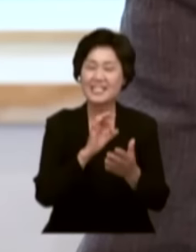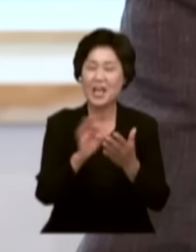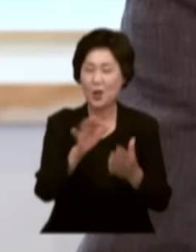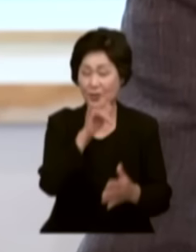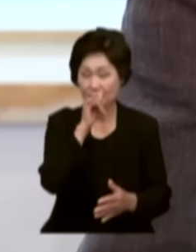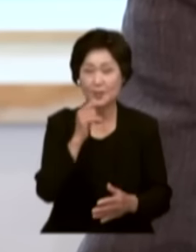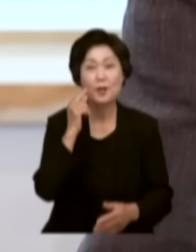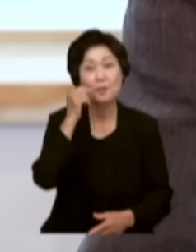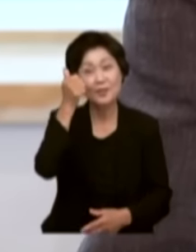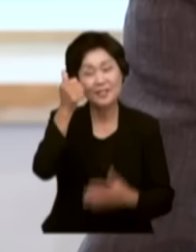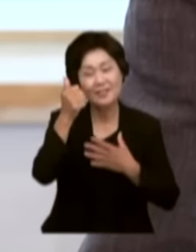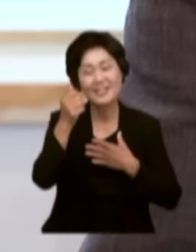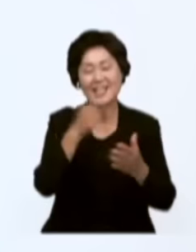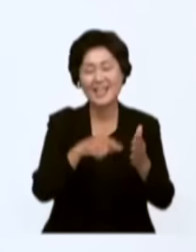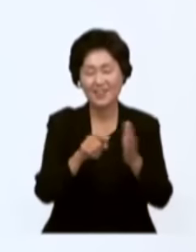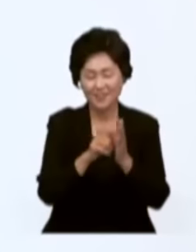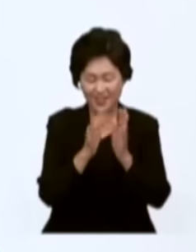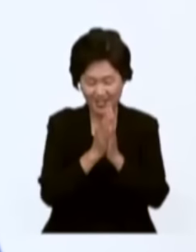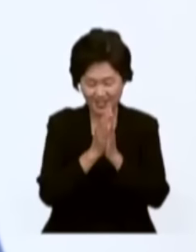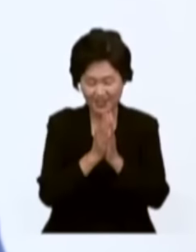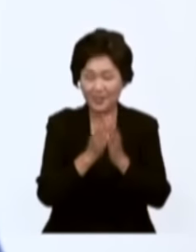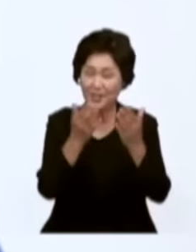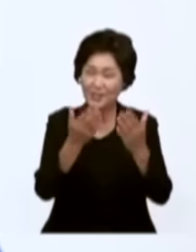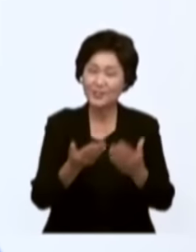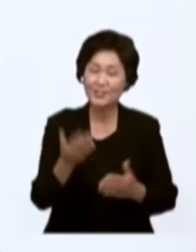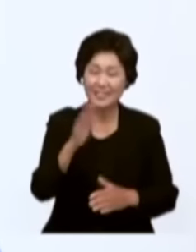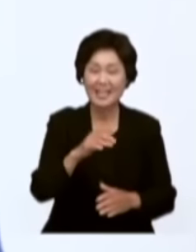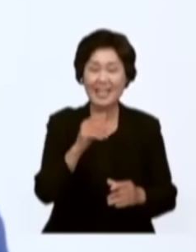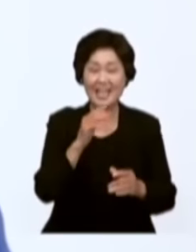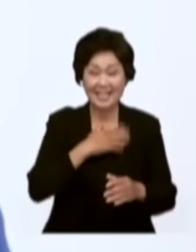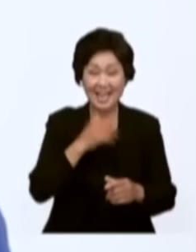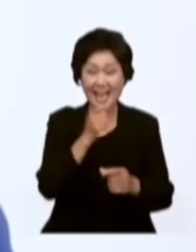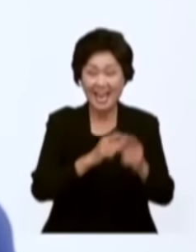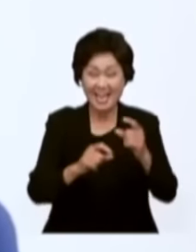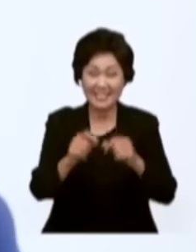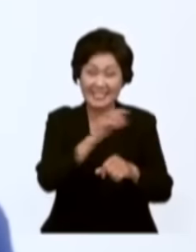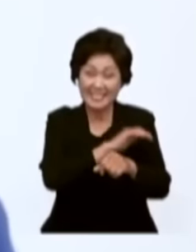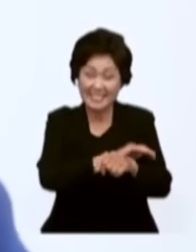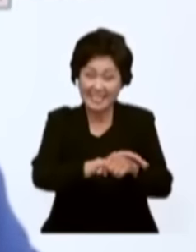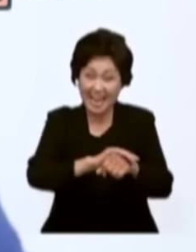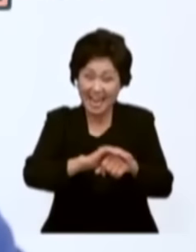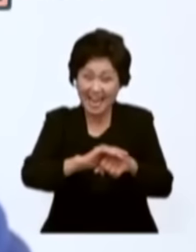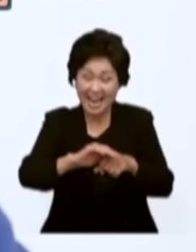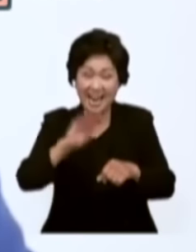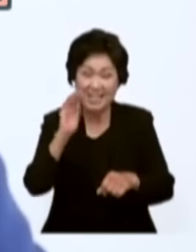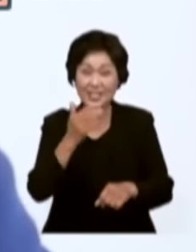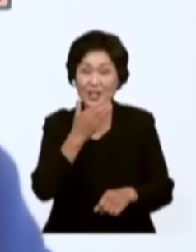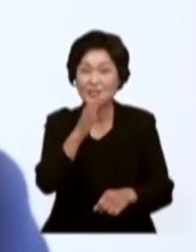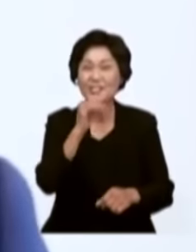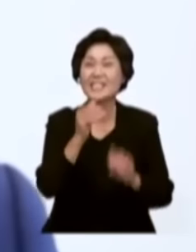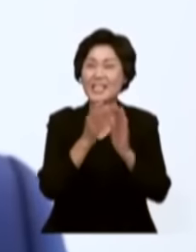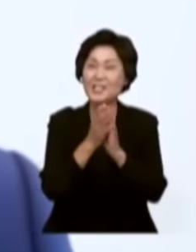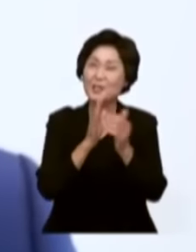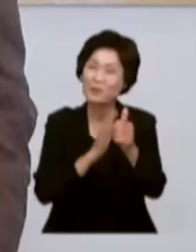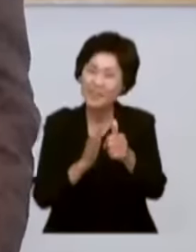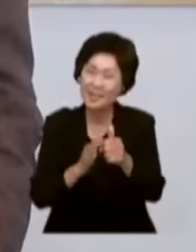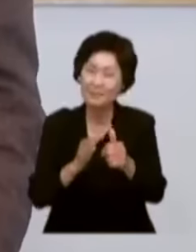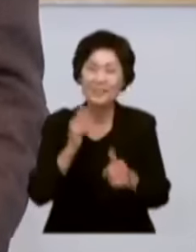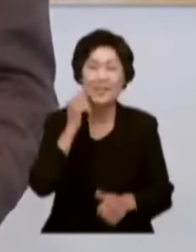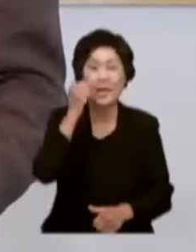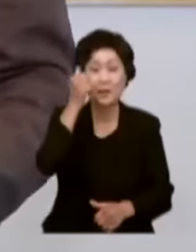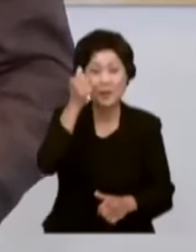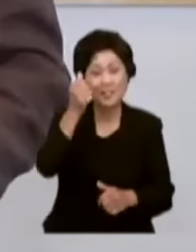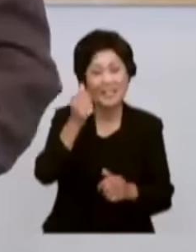늘 저를 위해서 기도해 주시는데 조용구 더 잘 될 수 있도록 더 많이 기도해 주시기 바랍니다. 목사님 사랑합니다. 네. 그래?